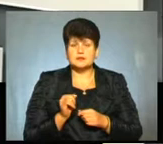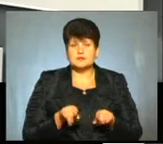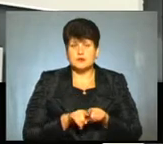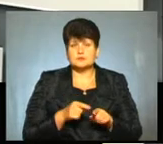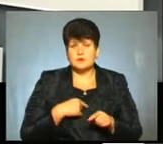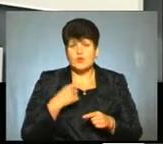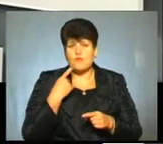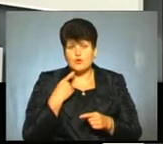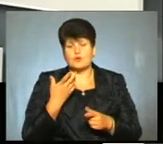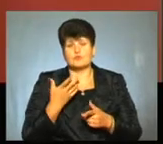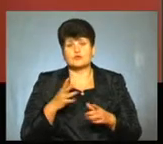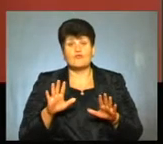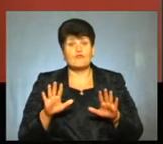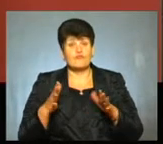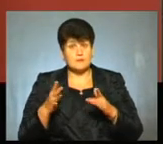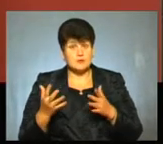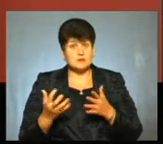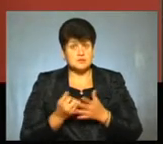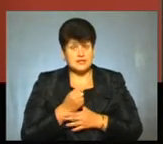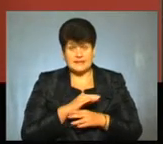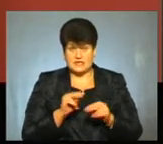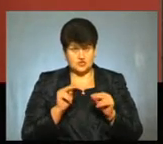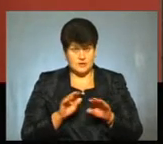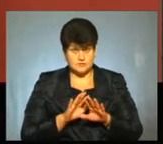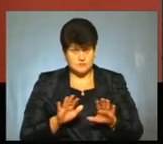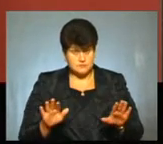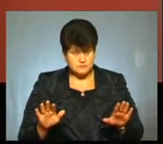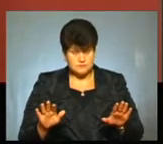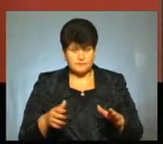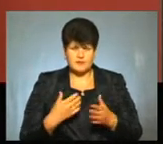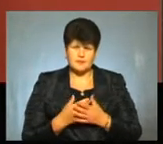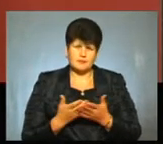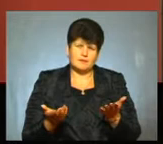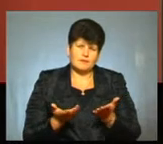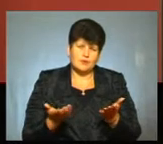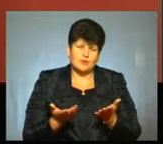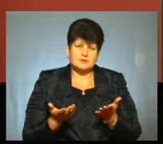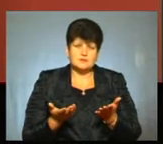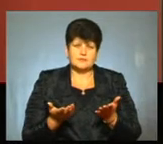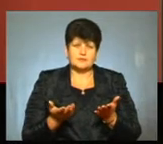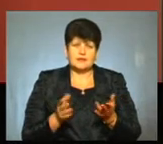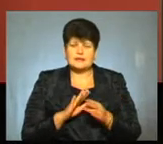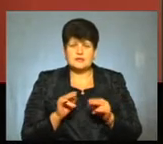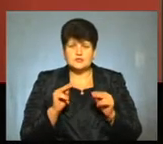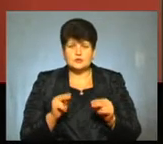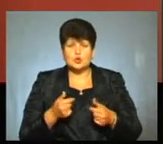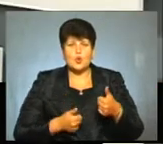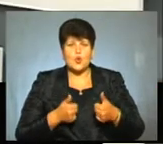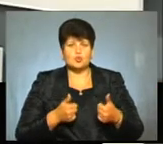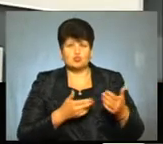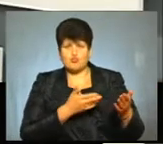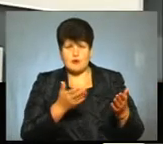ми кажемо, попереджаємо, що в випадку виявлення недоброчесності, тобто якоїсь недоброчесності